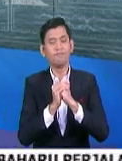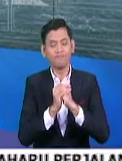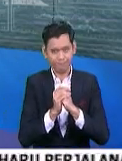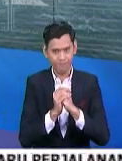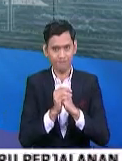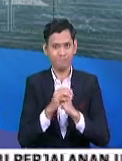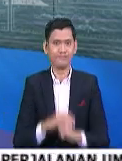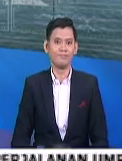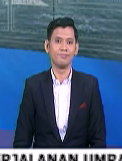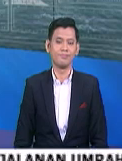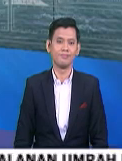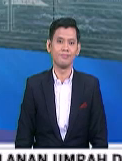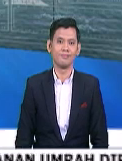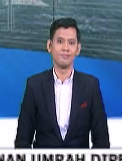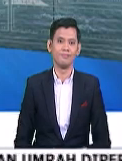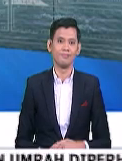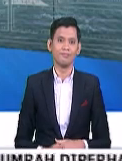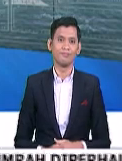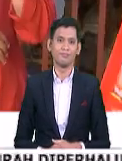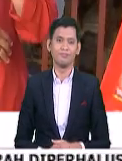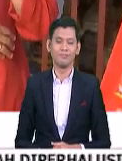tidak lama lagi